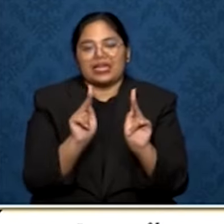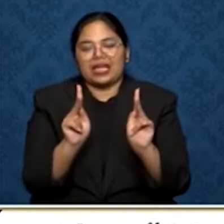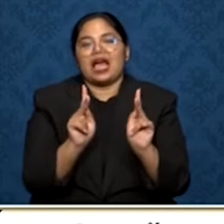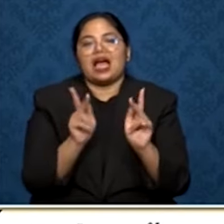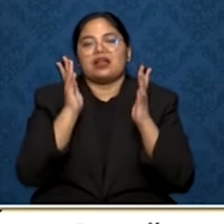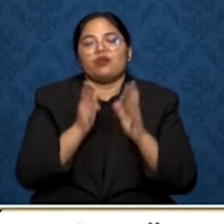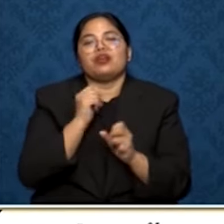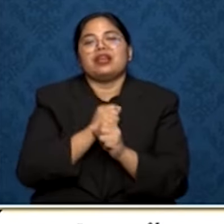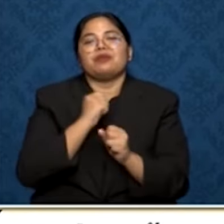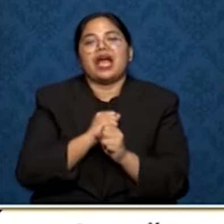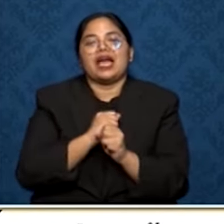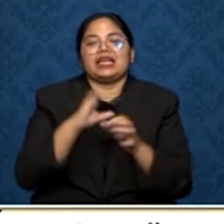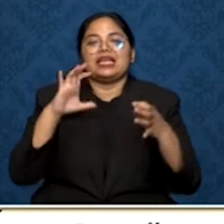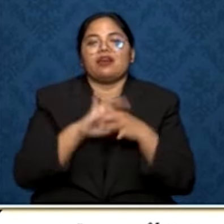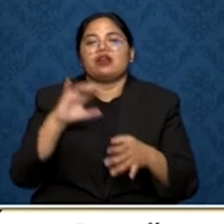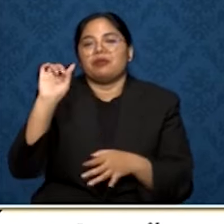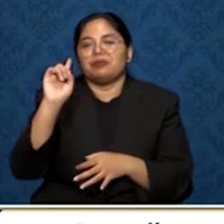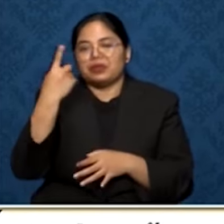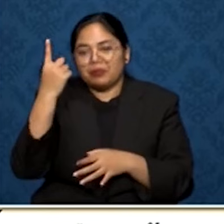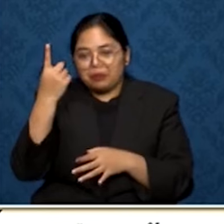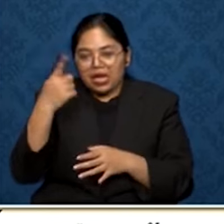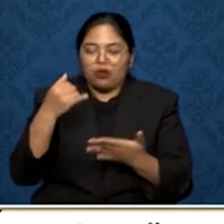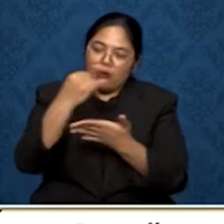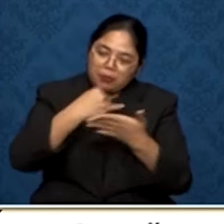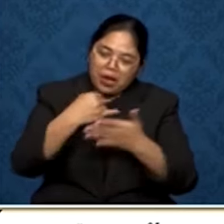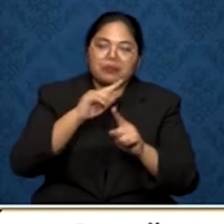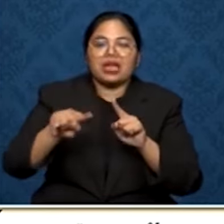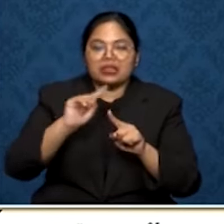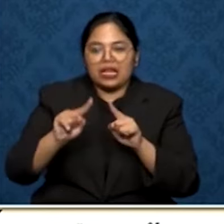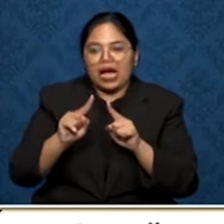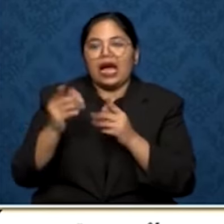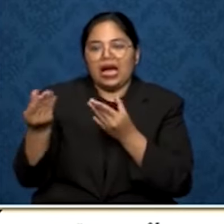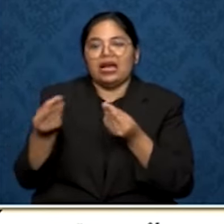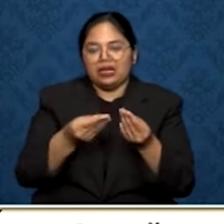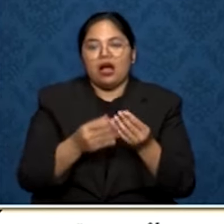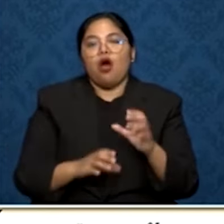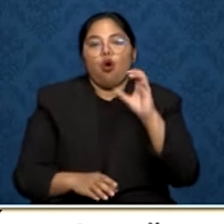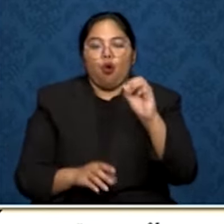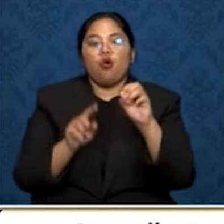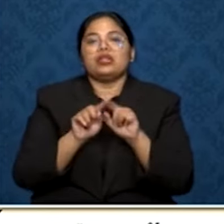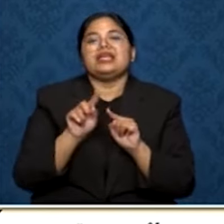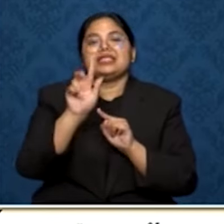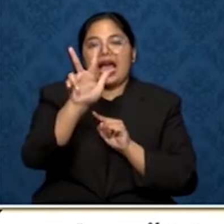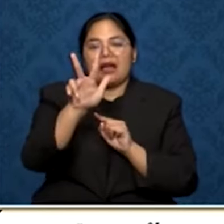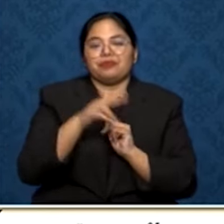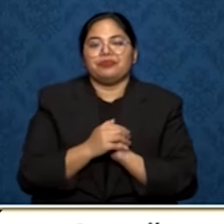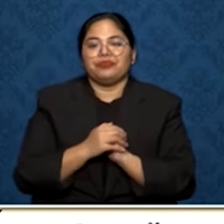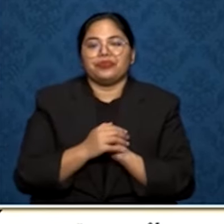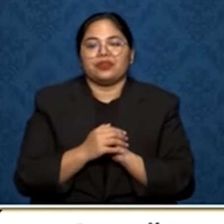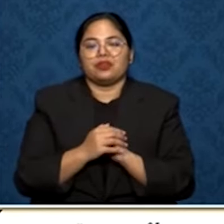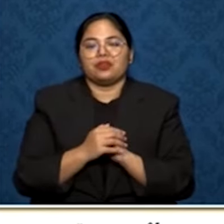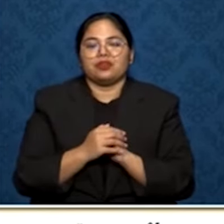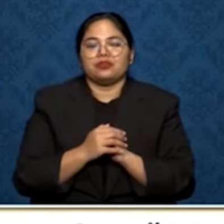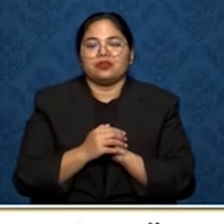ส้างสรรเข้ามาก่อนและเขาจะบอกท่านเองครับโอที่ส่างครับOpen Data คร